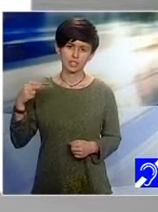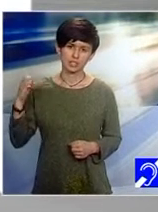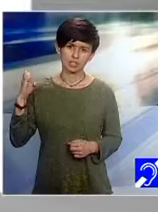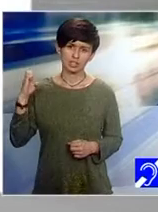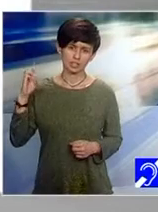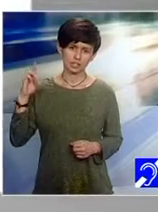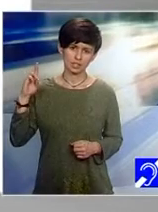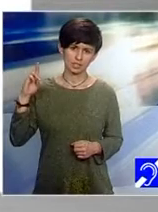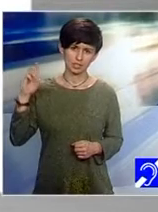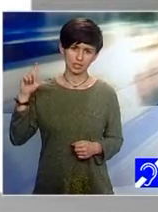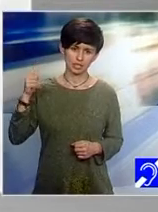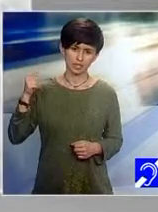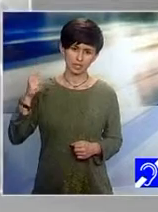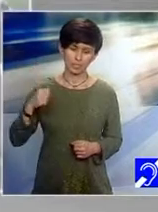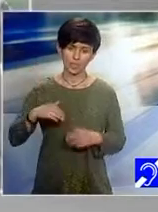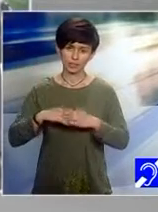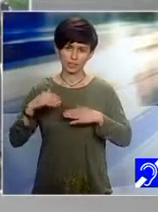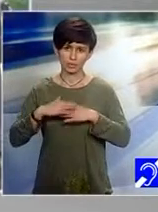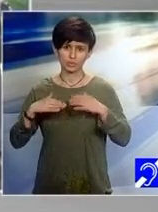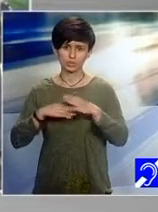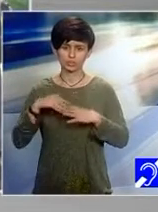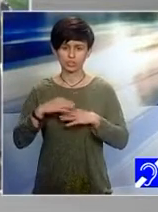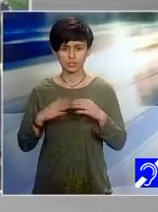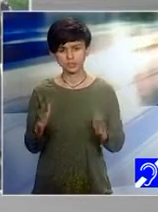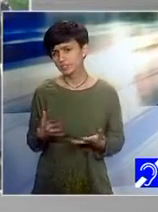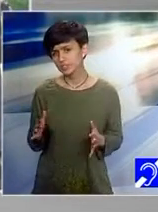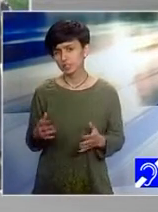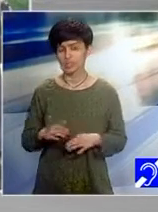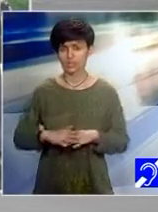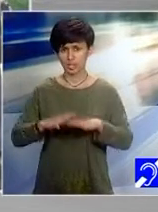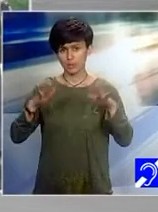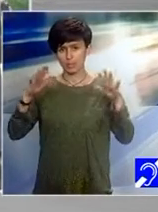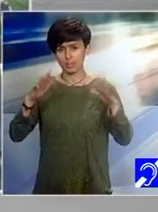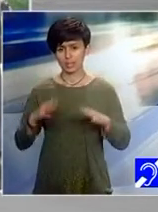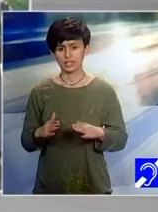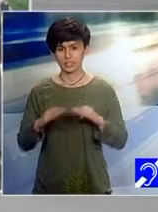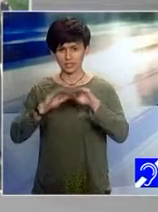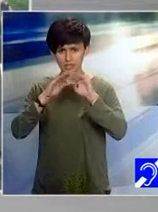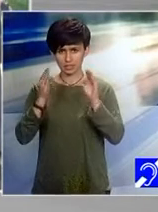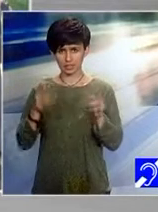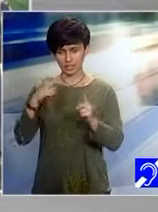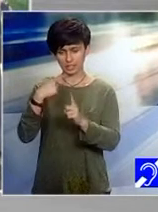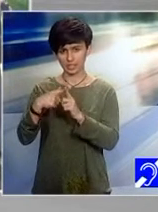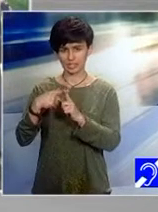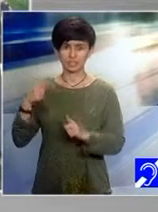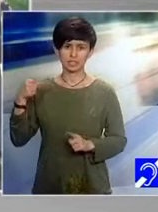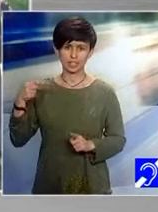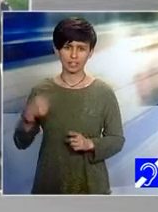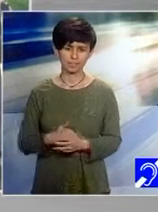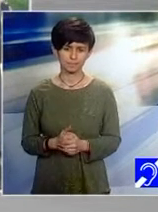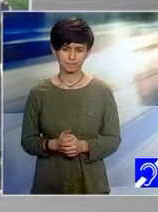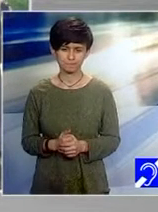mai mare decât catedrala din Gherla. Din păcate, banii s-au terminat rapid,